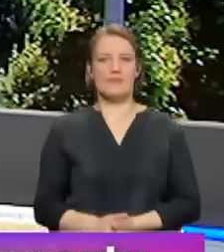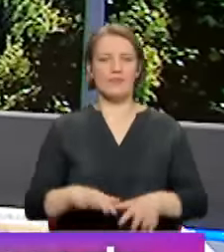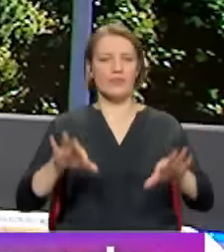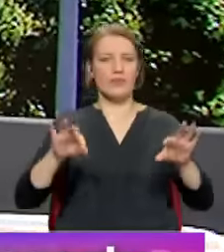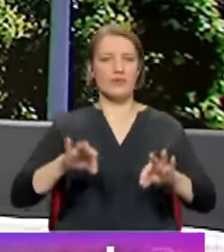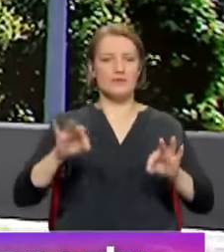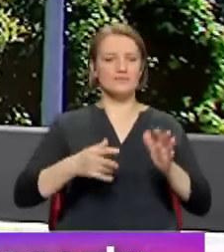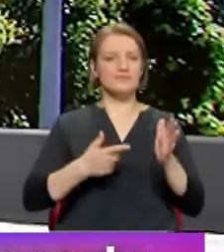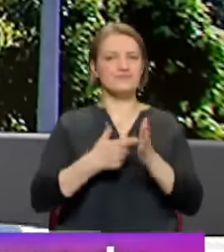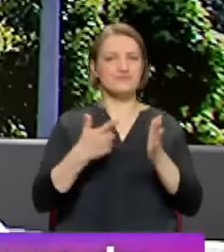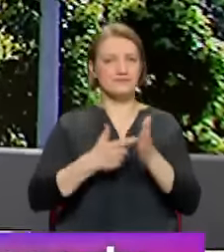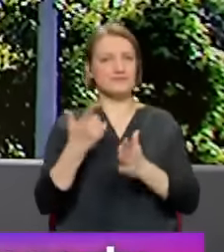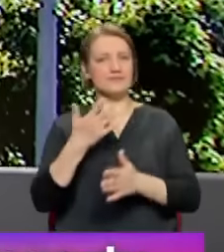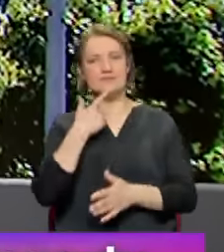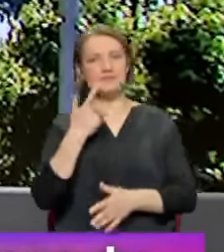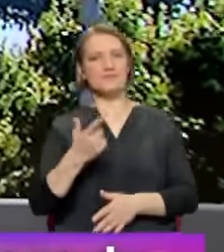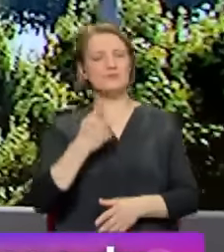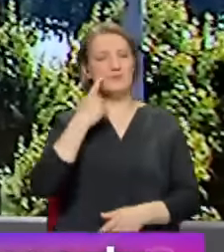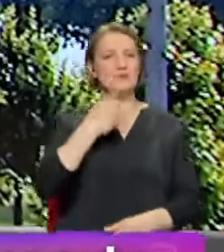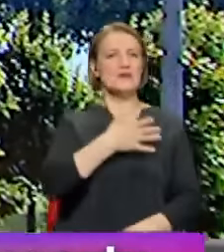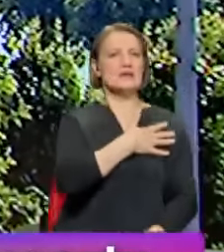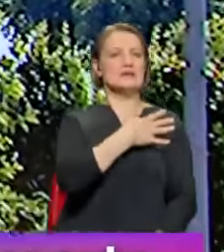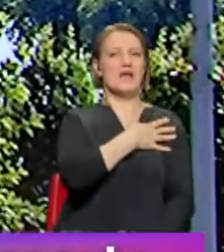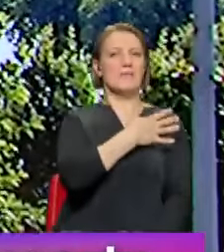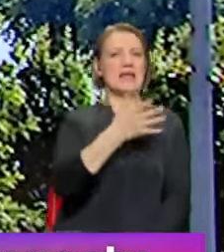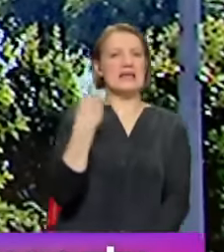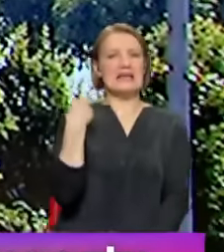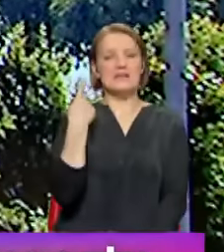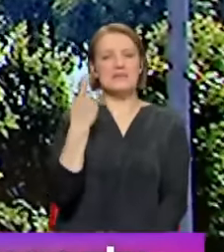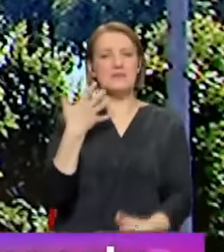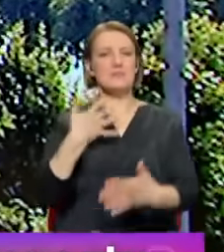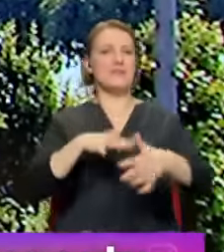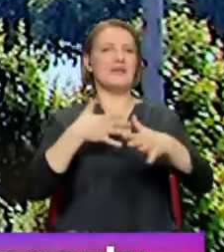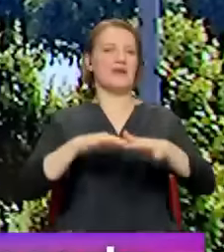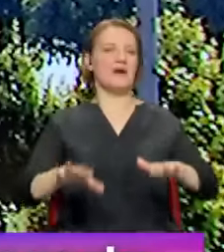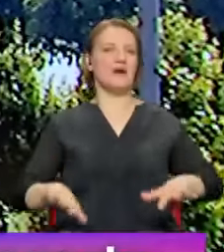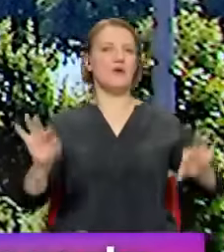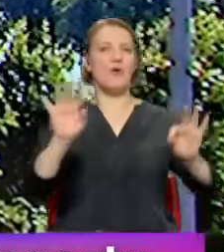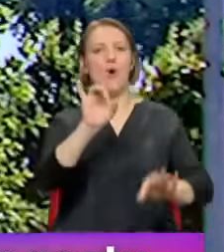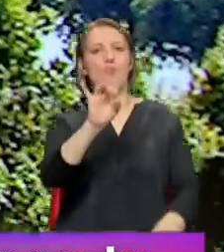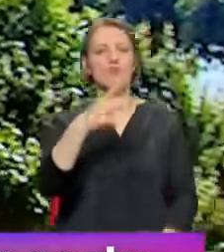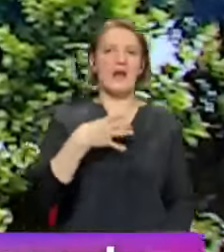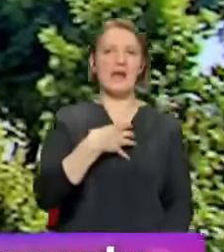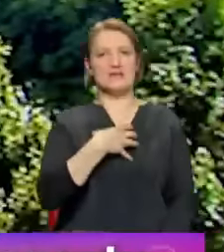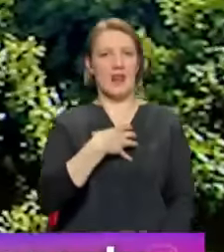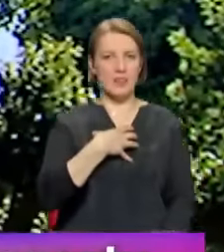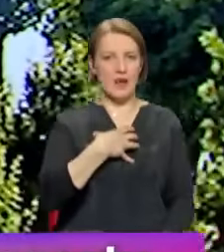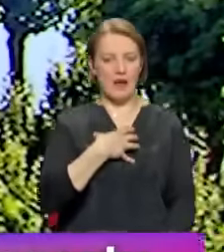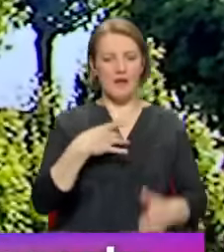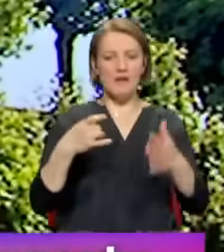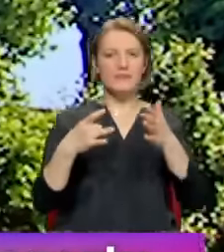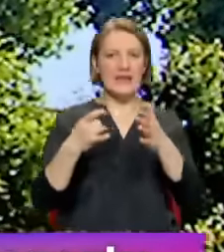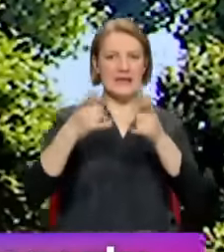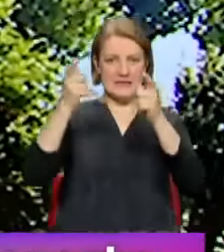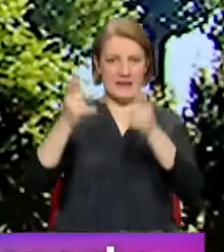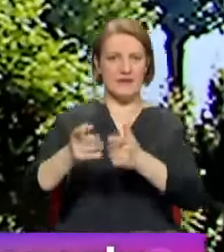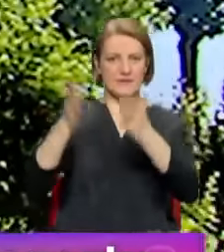Şimdi çiftçimiz diyelim. Cumhuriyet Halk Partisi yeni bir mitinge hazırlanıyor. 14 Haziran'da